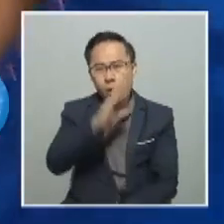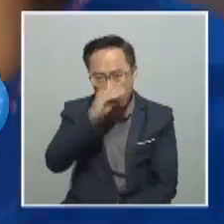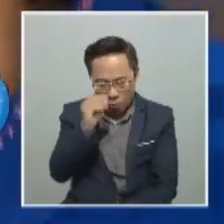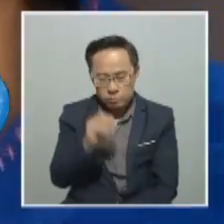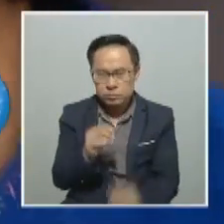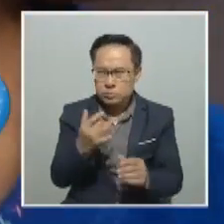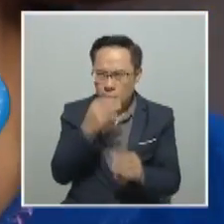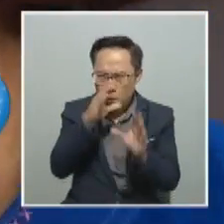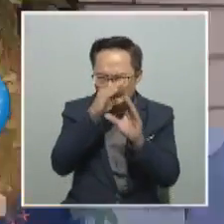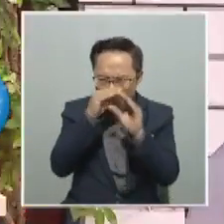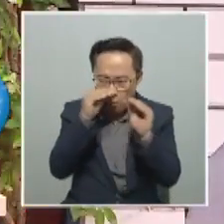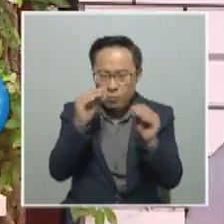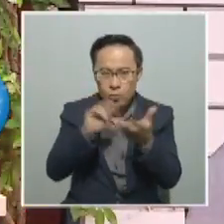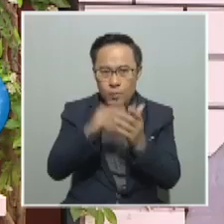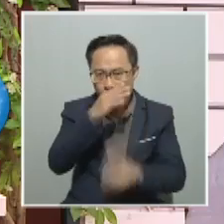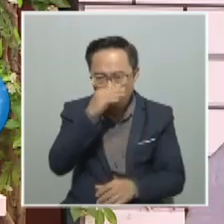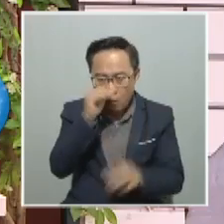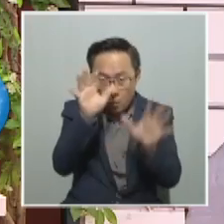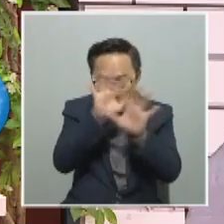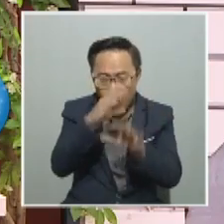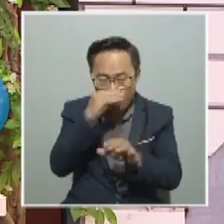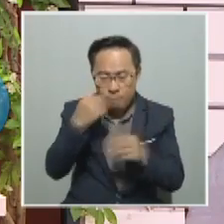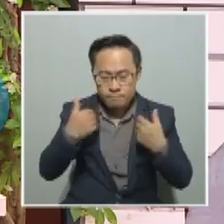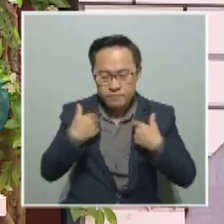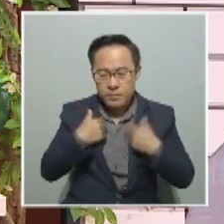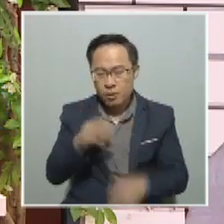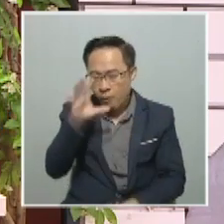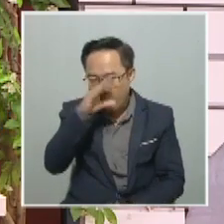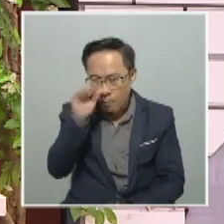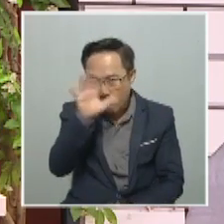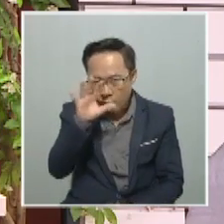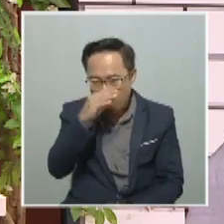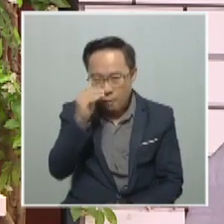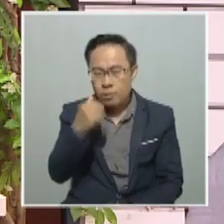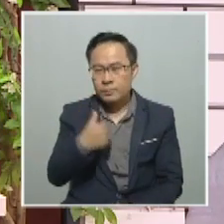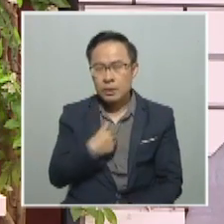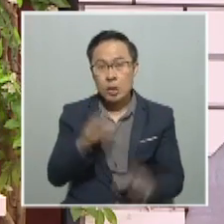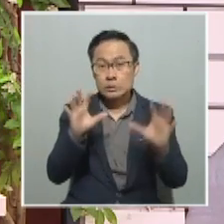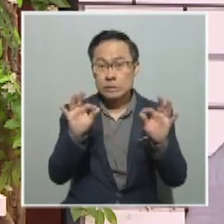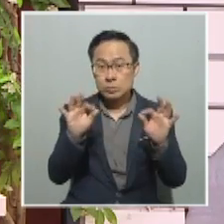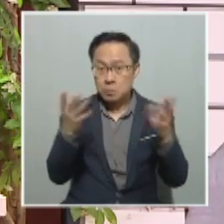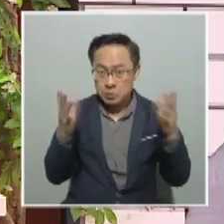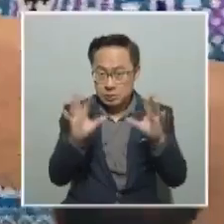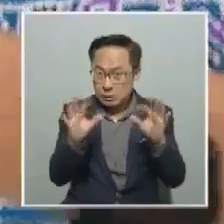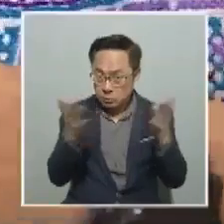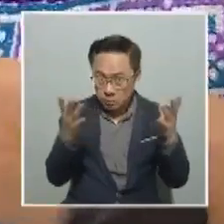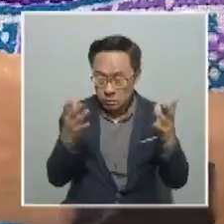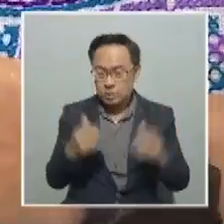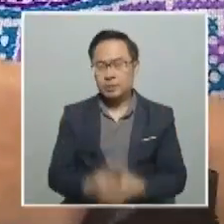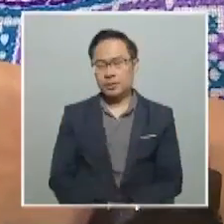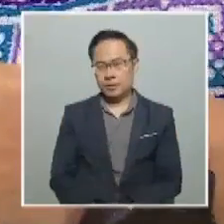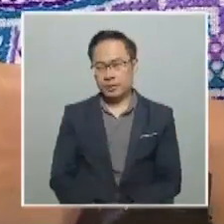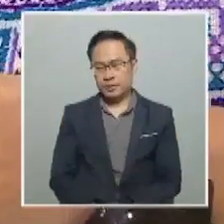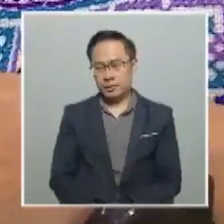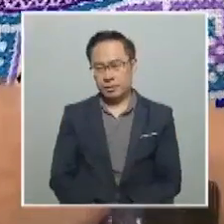หอมอ่อนๆค่ะแล้วที่สำคัญอีกอย่างหนึ่งก็คือว่ามันไม่เหนียวเหนอะหนะค่ะมันไม่เหนียวเลยนะคะต้องบอกอย่างนี้แ